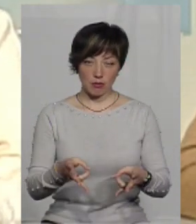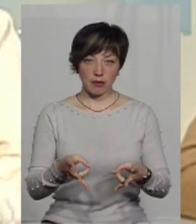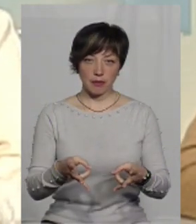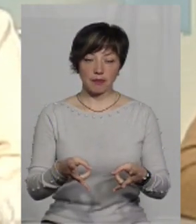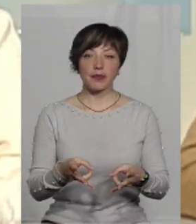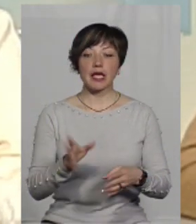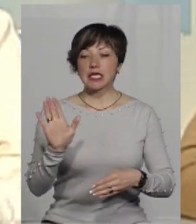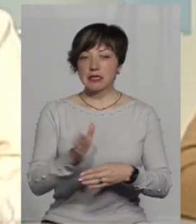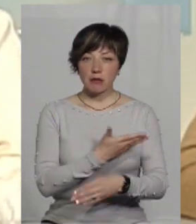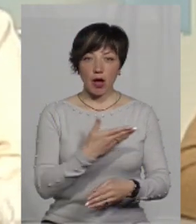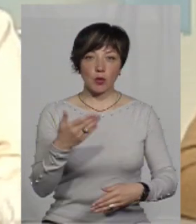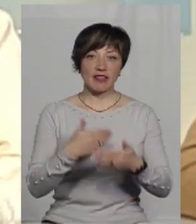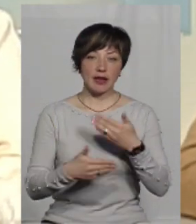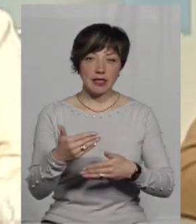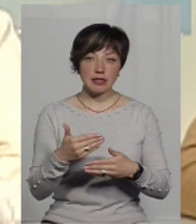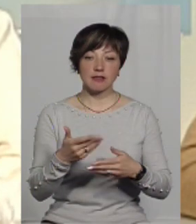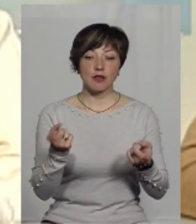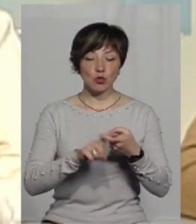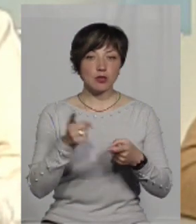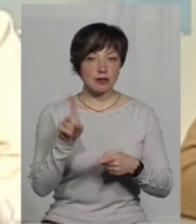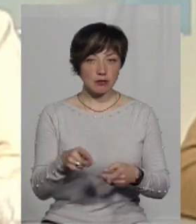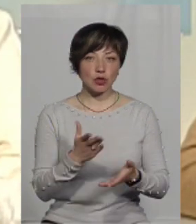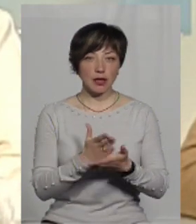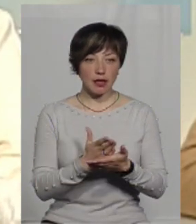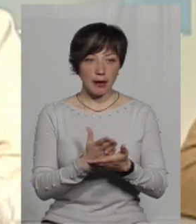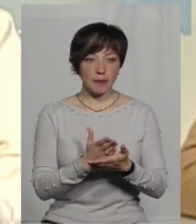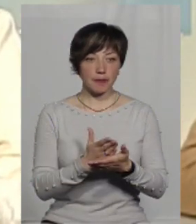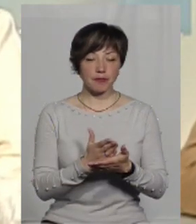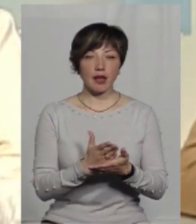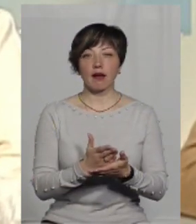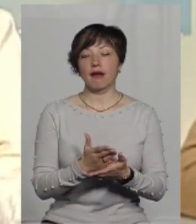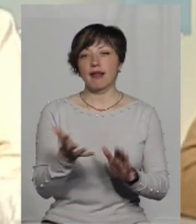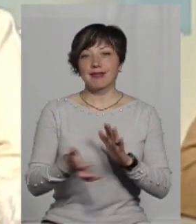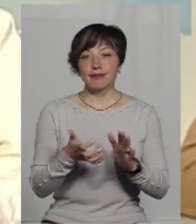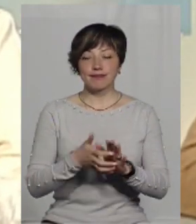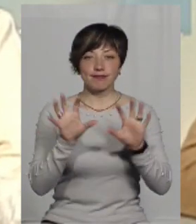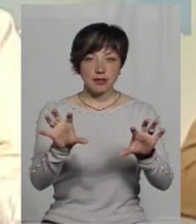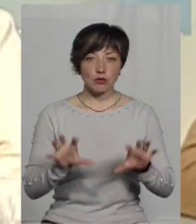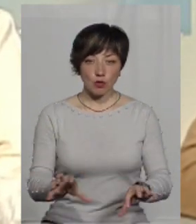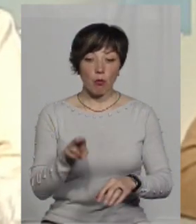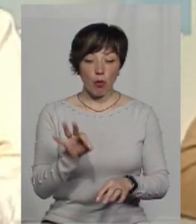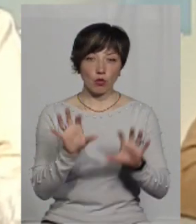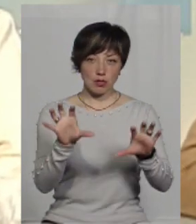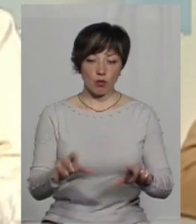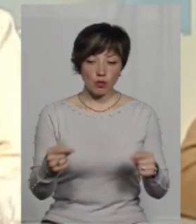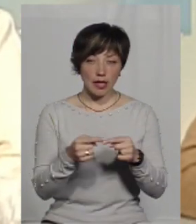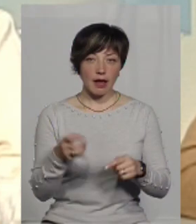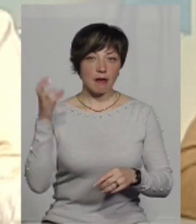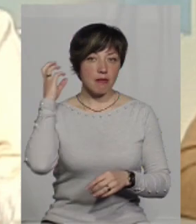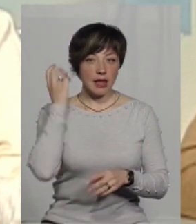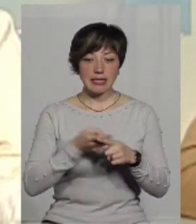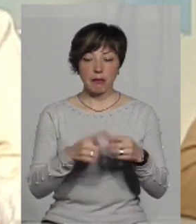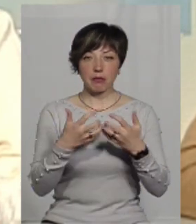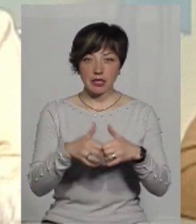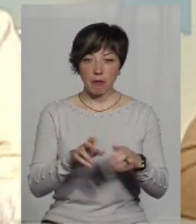потребами. Знімають інвалідність в зв'язку з тим, що є прогалини певні в законодавстві, і по законодавству кохлеарний імплант –